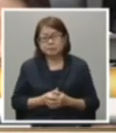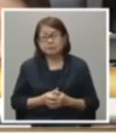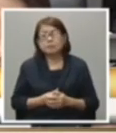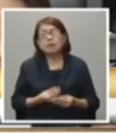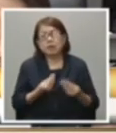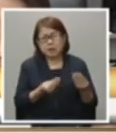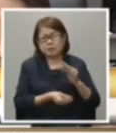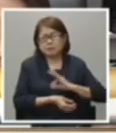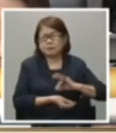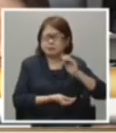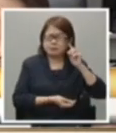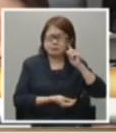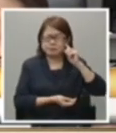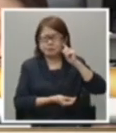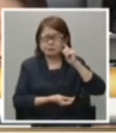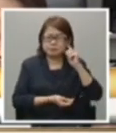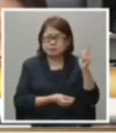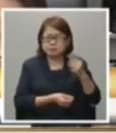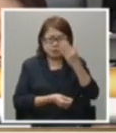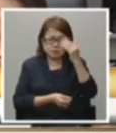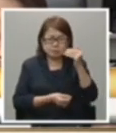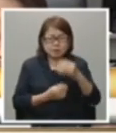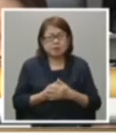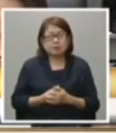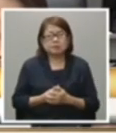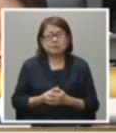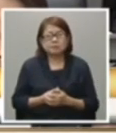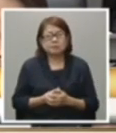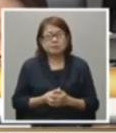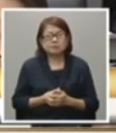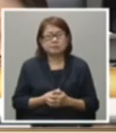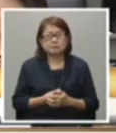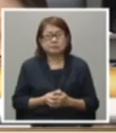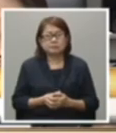แล้วก็คิดนะคะว่าทำไม